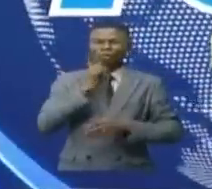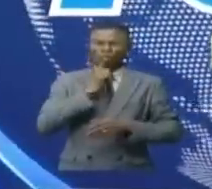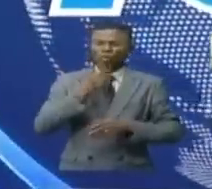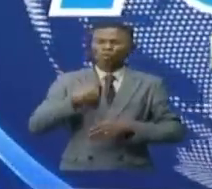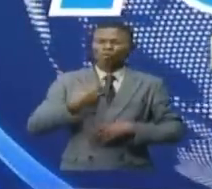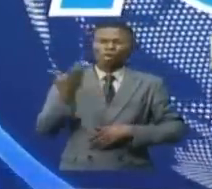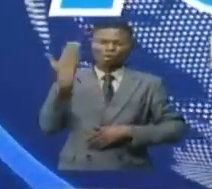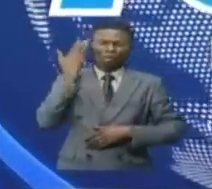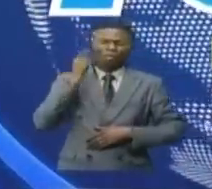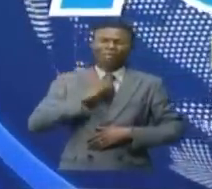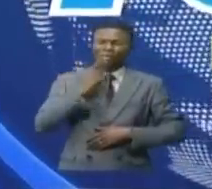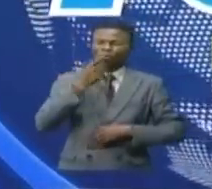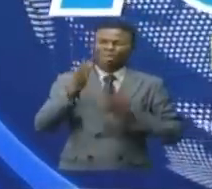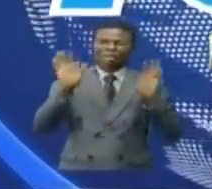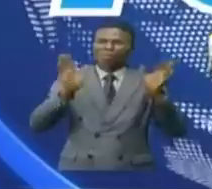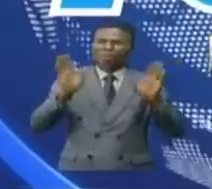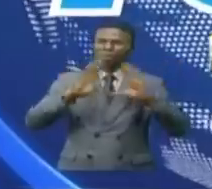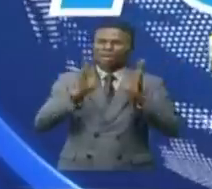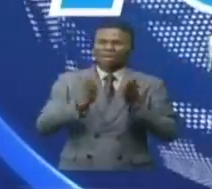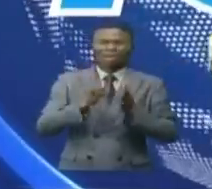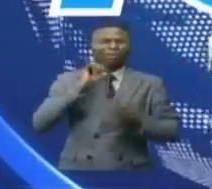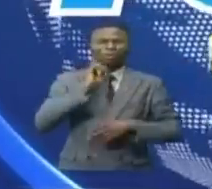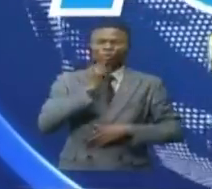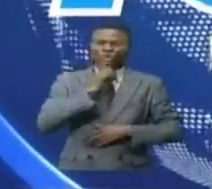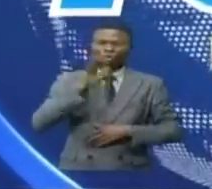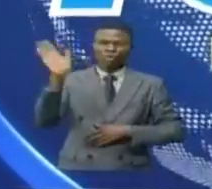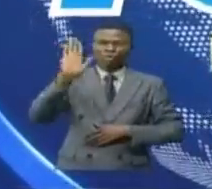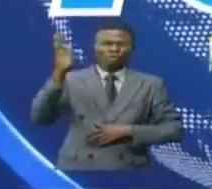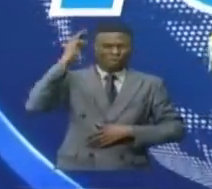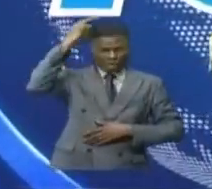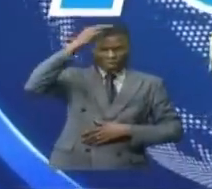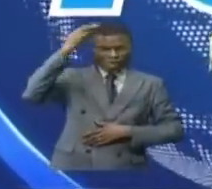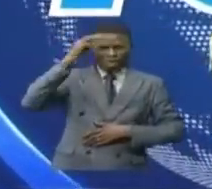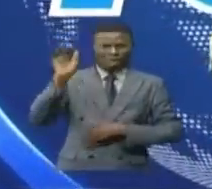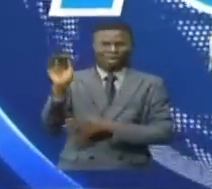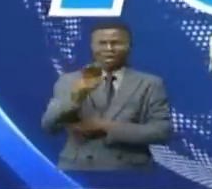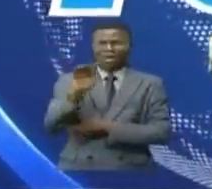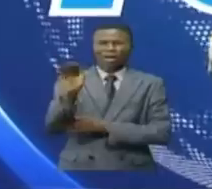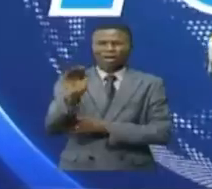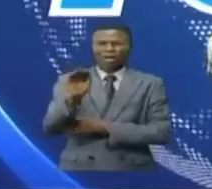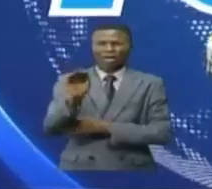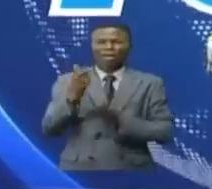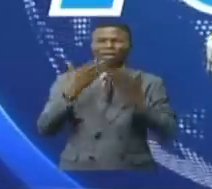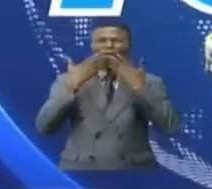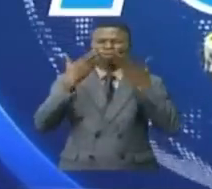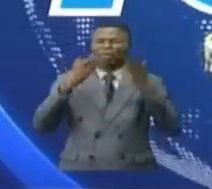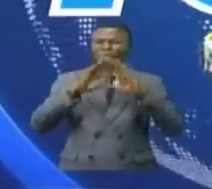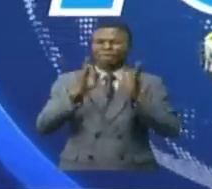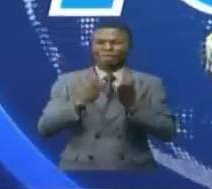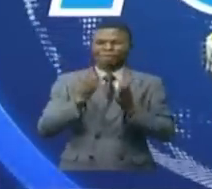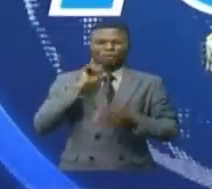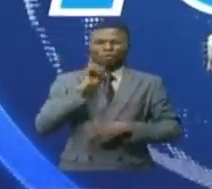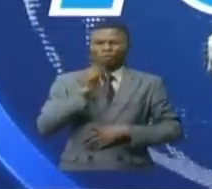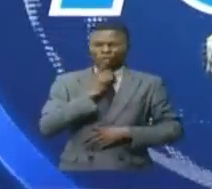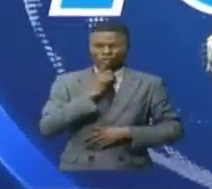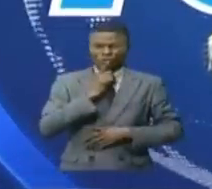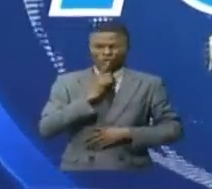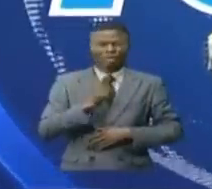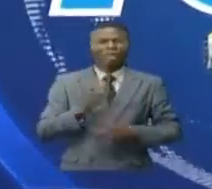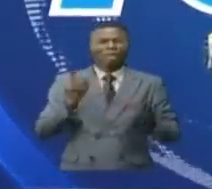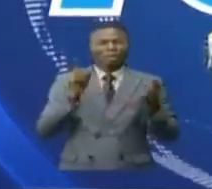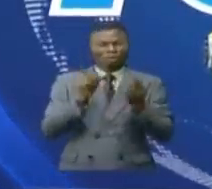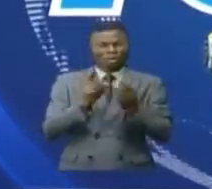30 minutes sur ce même plateau pour vous donner la suite de l'actualité, toujours sur nos antennes de la RTNC. Moi, je vous